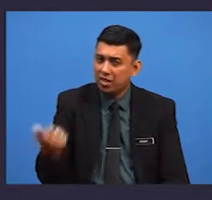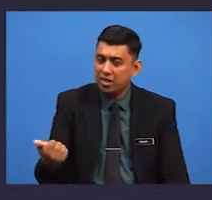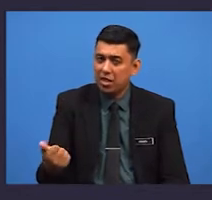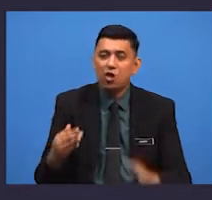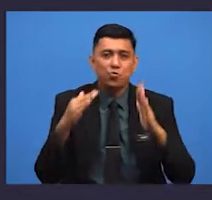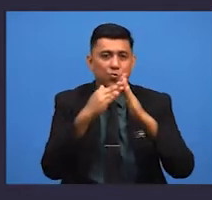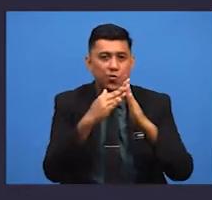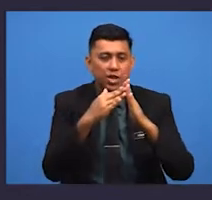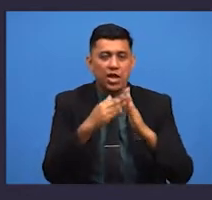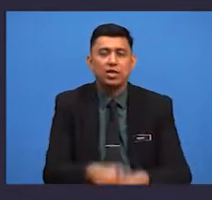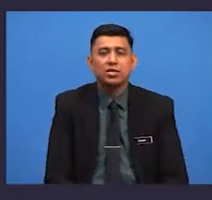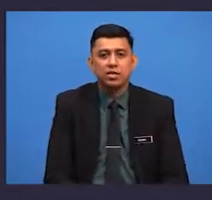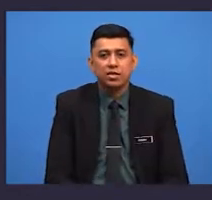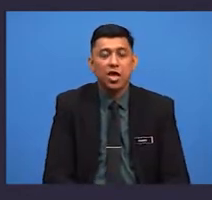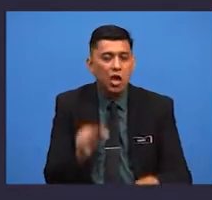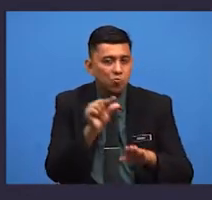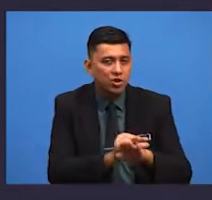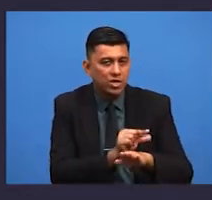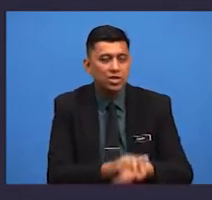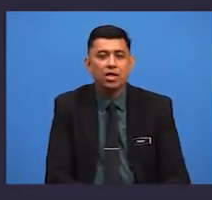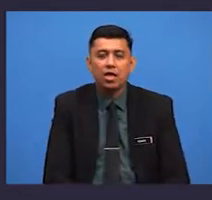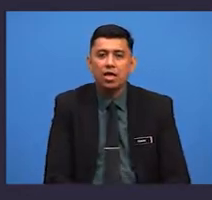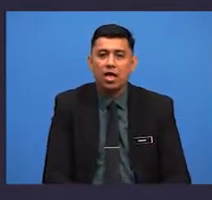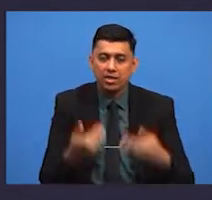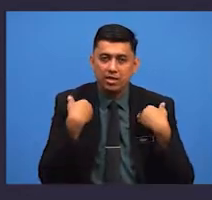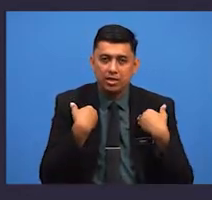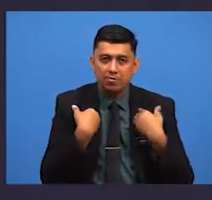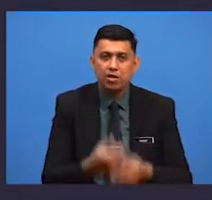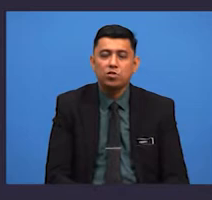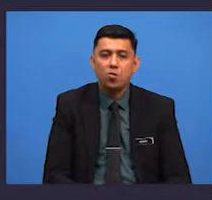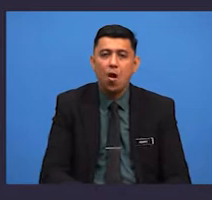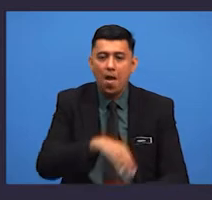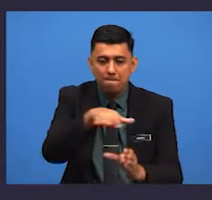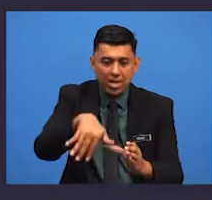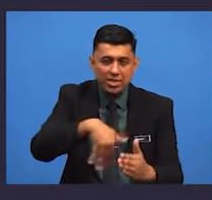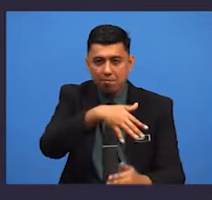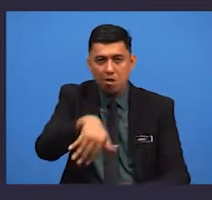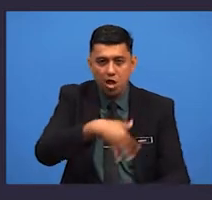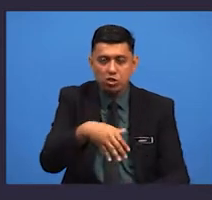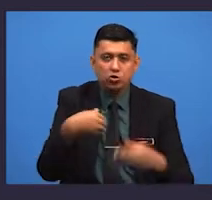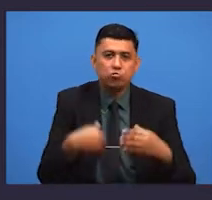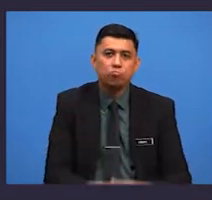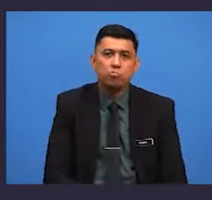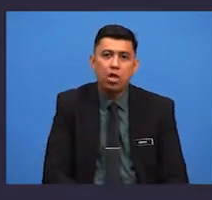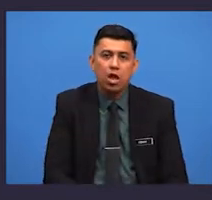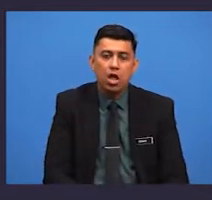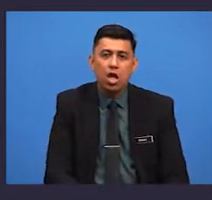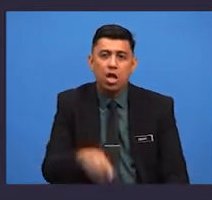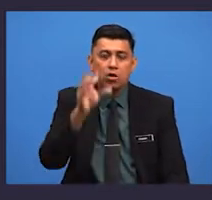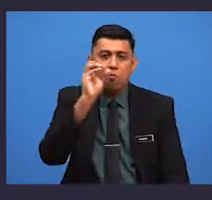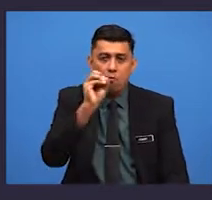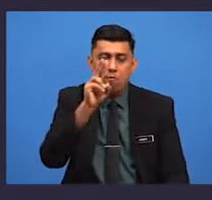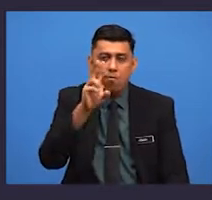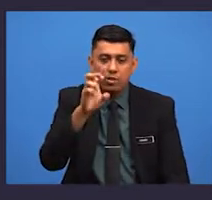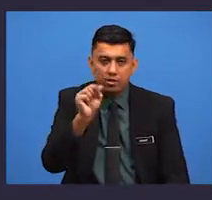rumah yang menggunakan struktur kawalan ulangan adalah mesin basuh, ketuhar